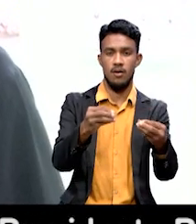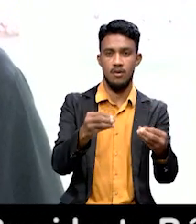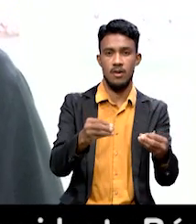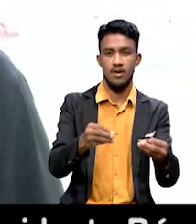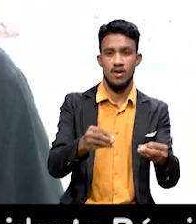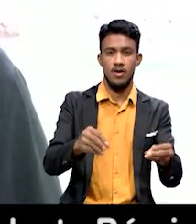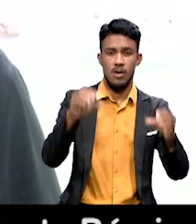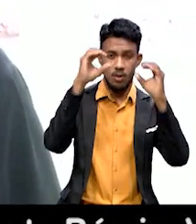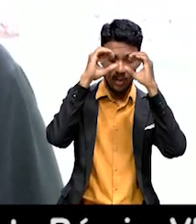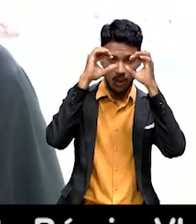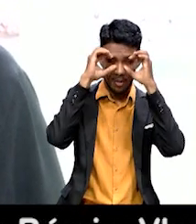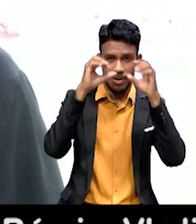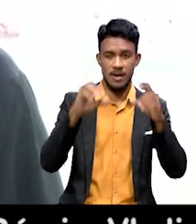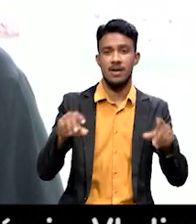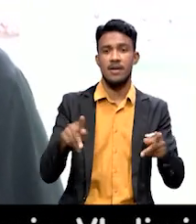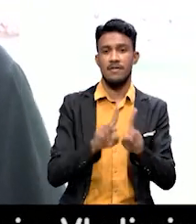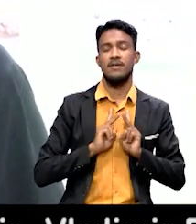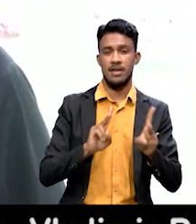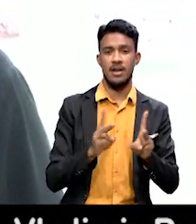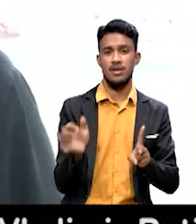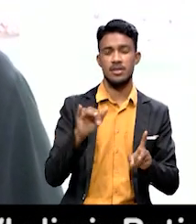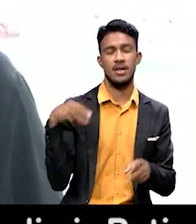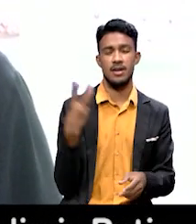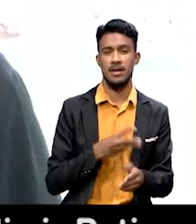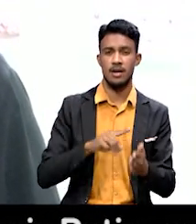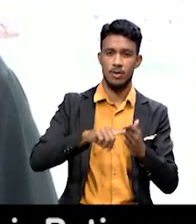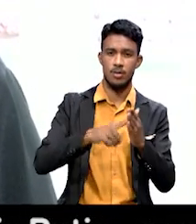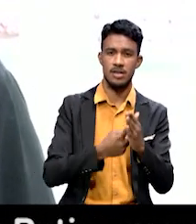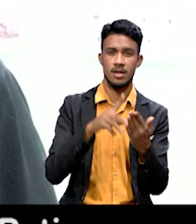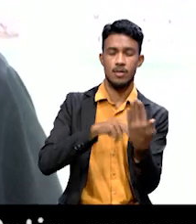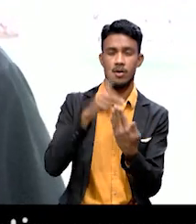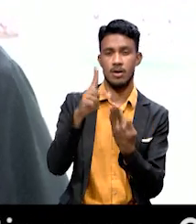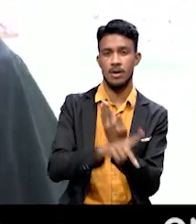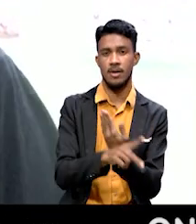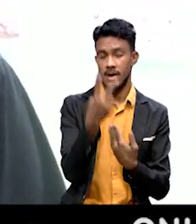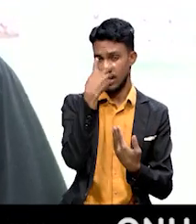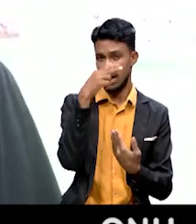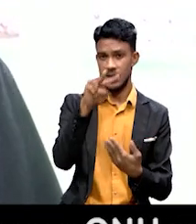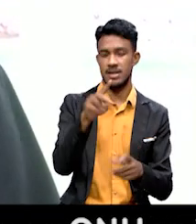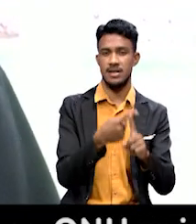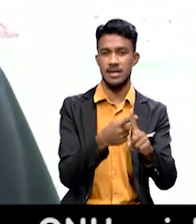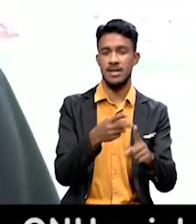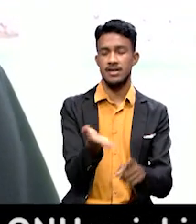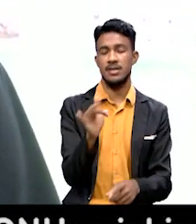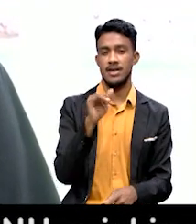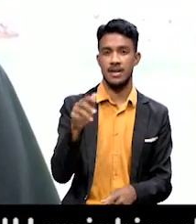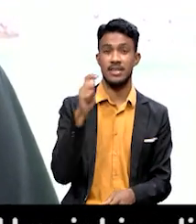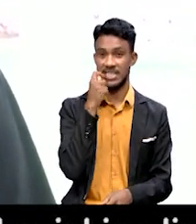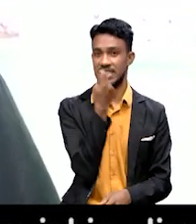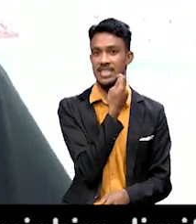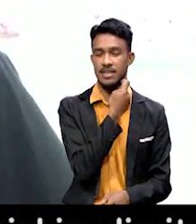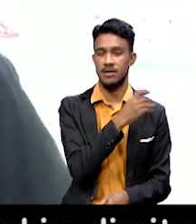okulo ba veterano sira o mosita sei komesa programa tu hare sira nia nehan ho